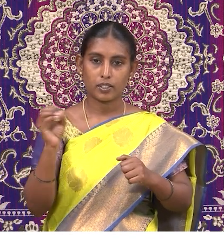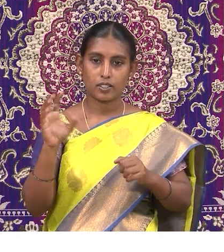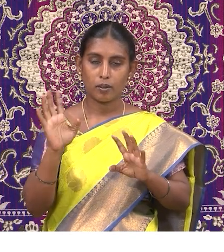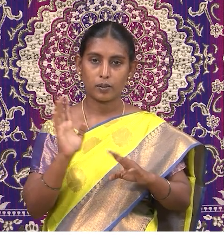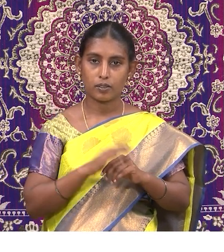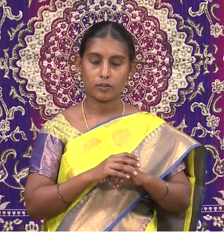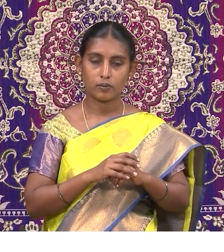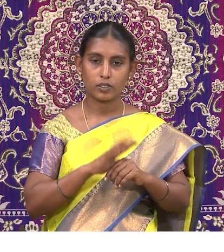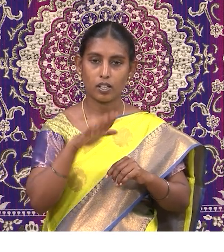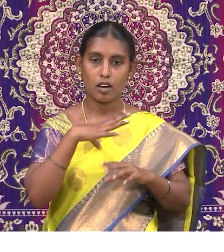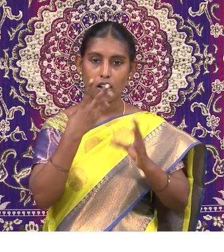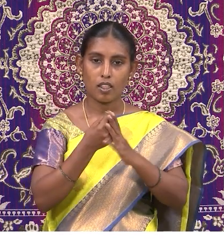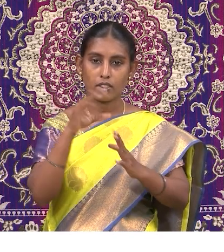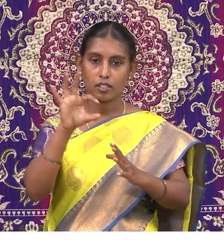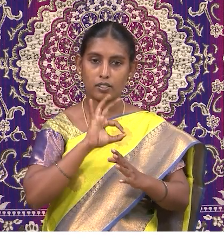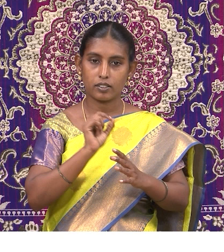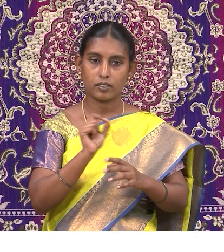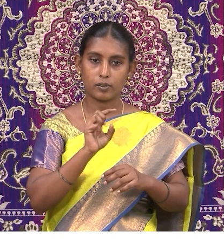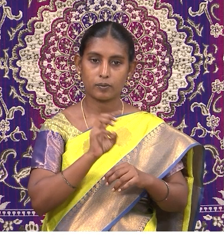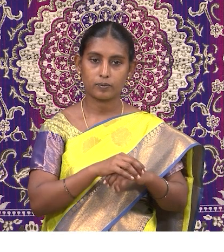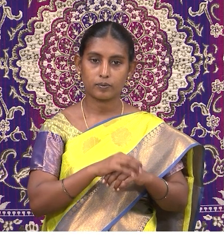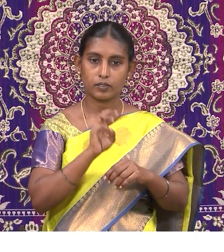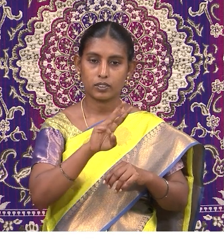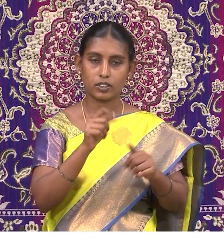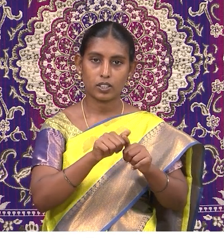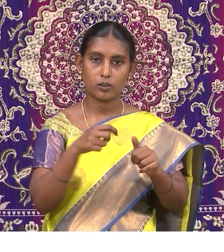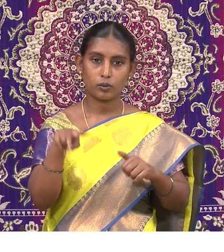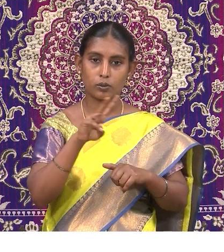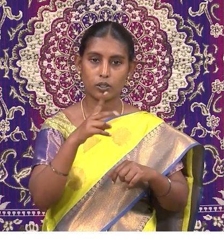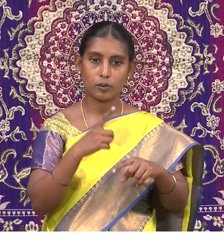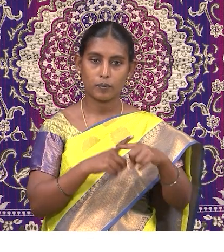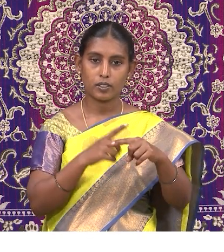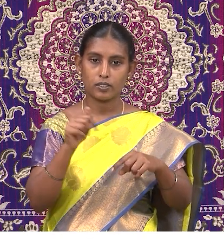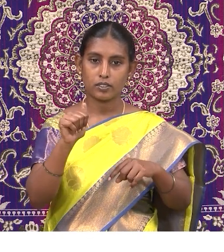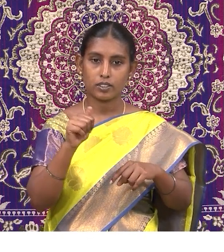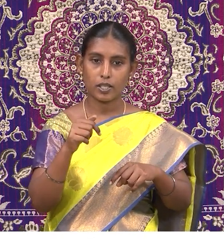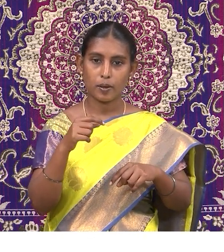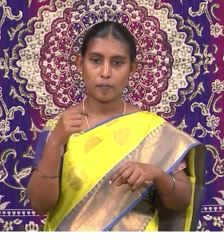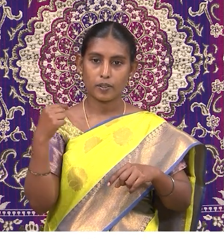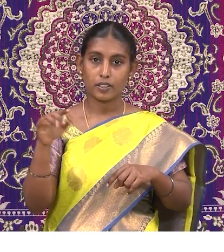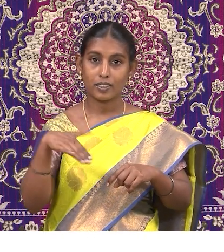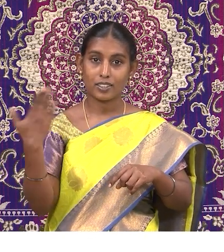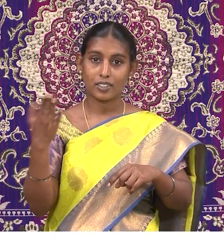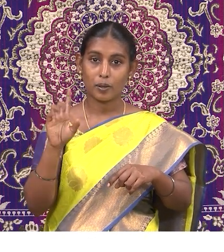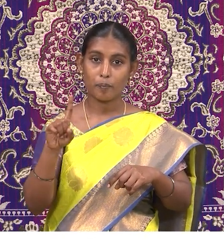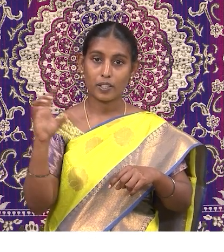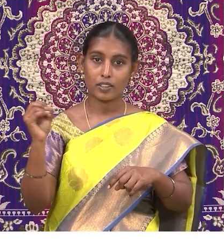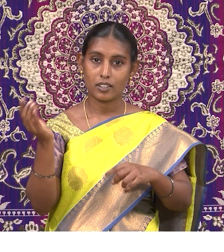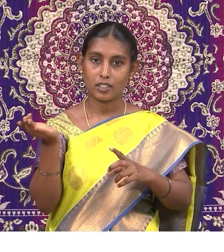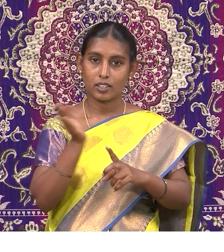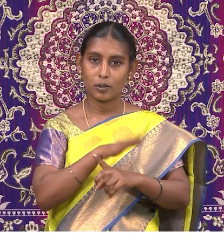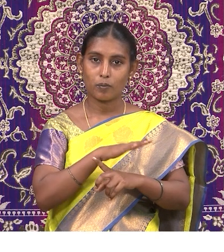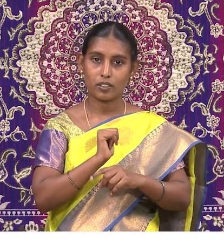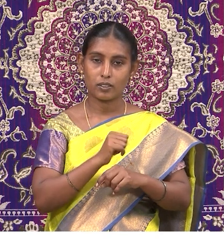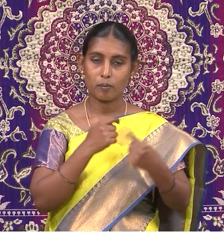என்ன உங்களுக்கு, த்ரீ ஏ ஸ்கொயர் ப்ளஸ் ஏ மைனஸ் இந்த பத்தை இடது பக்கம் கொண்டு வந்துட்டோம்னா மைனஸ்